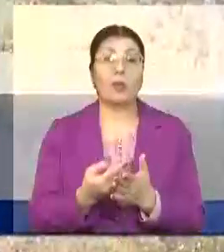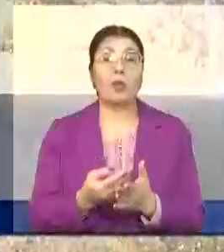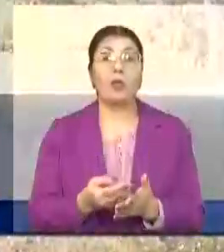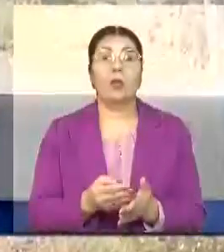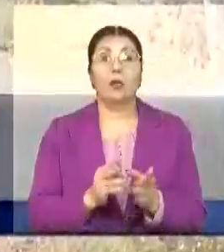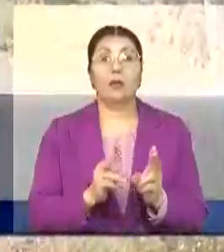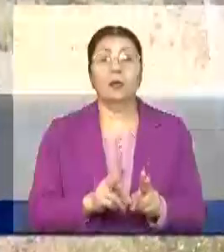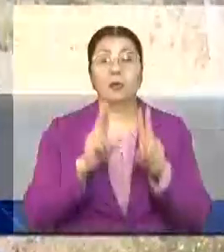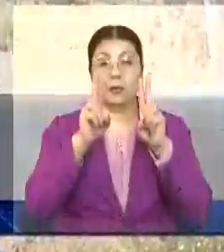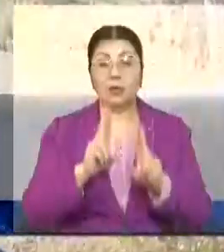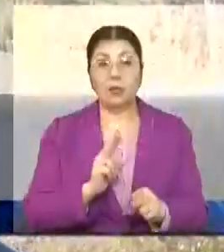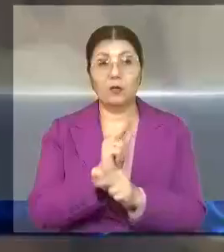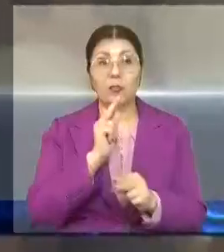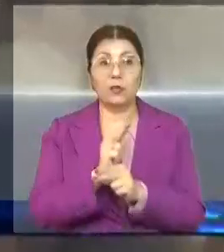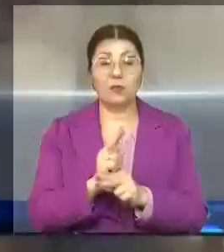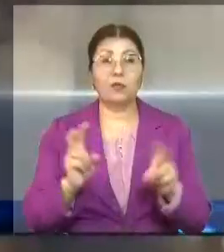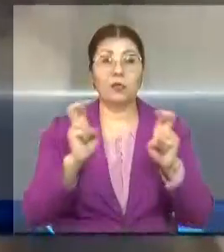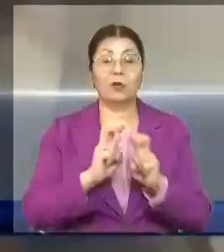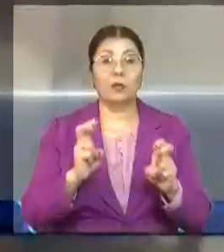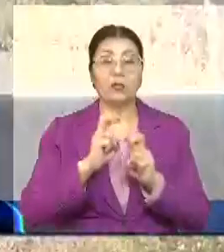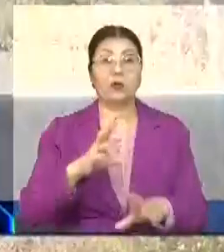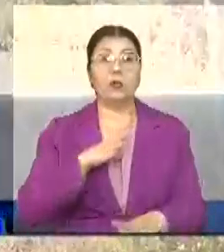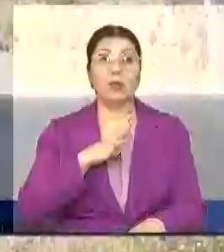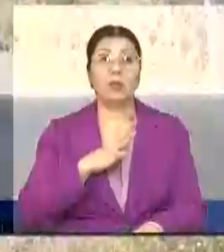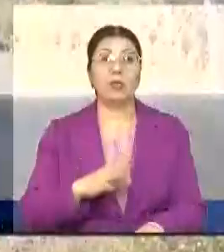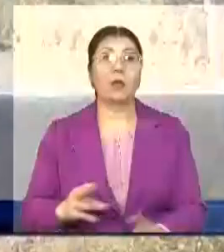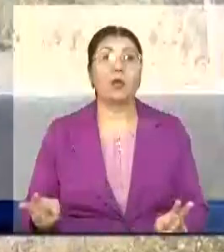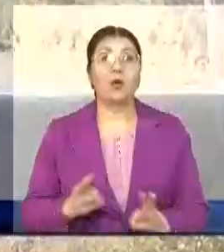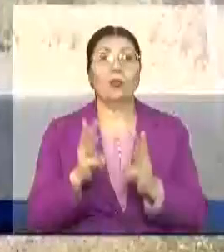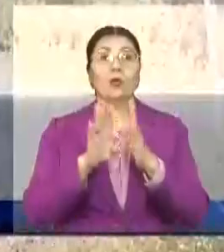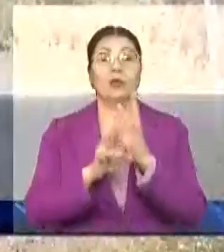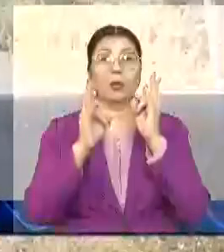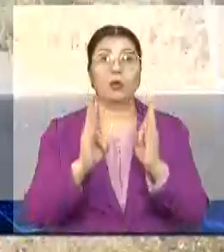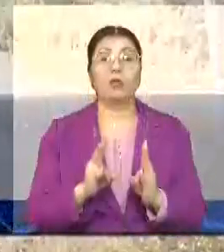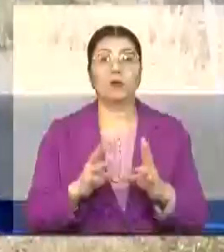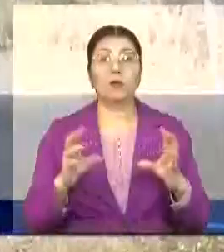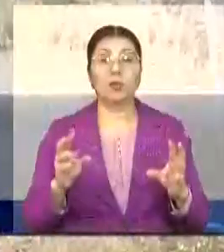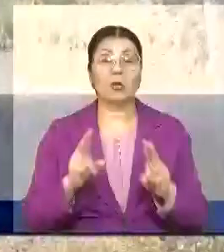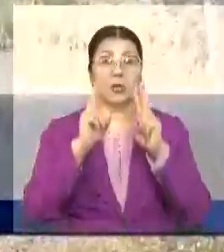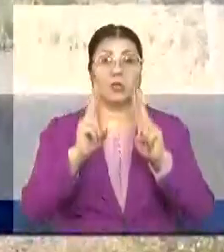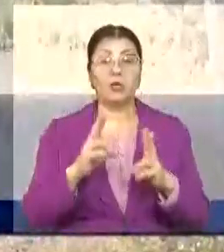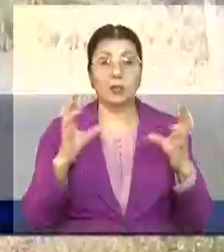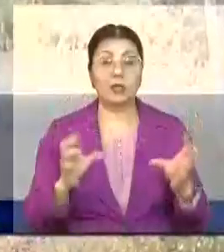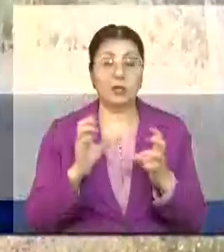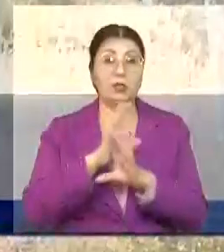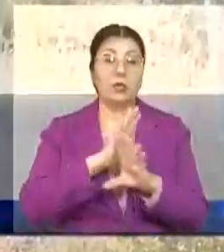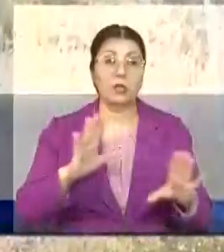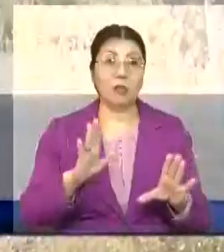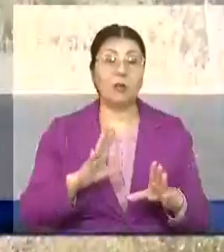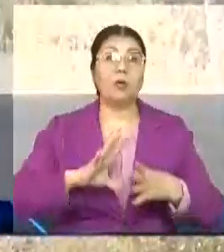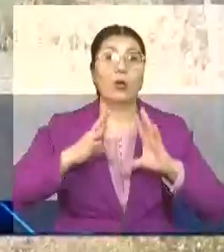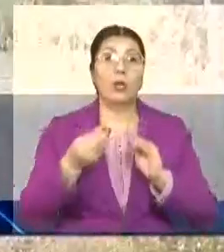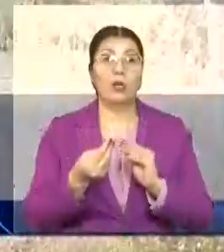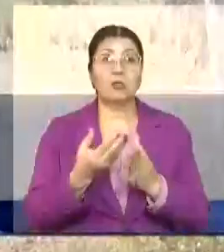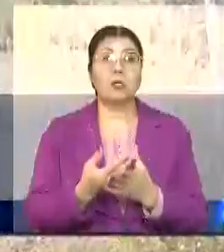отырып, реттік іс-шаралар жүргізілді. Өрт қауіпсіздік ережені сақтамау салдарынан өкінішке орай қайғылы